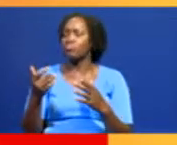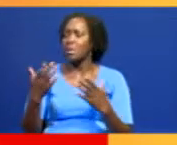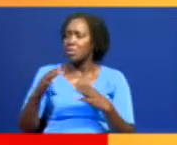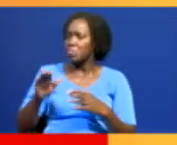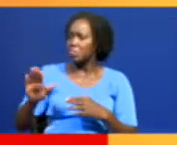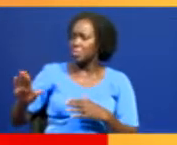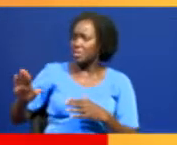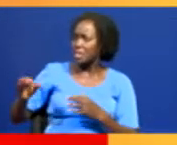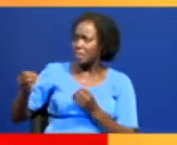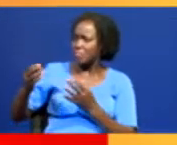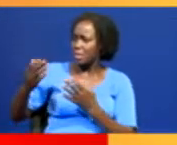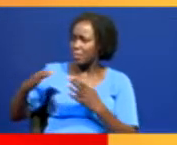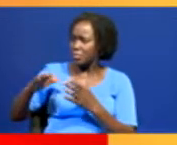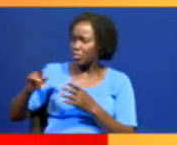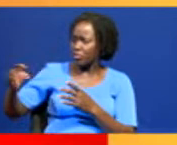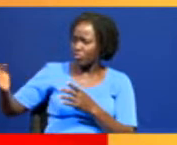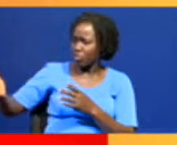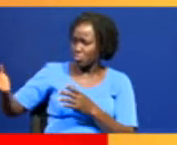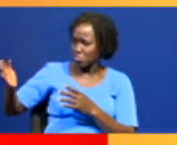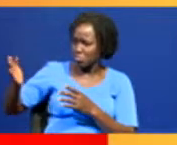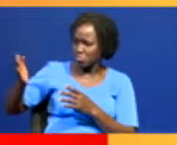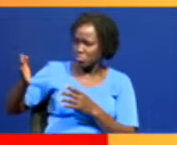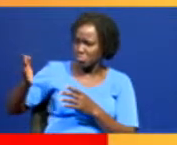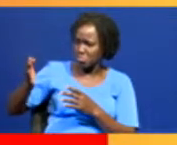kwamba ni watu wengi sana wametoka sehemu moja.